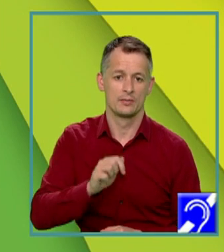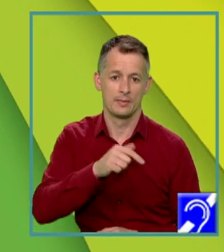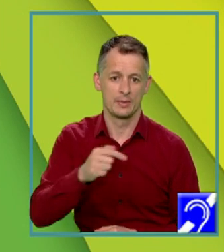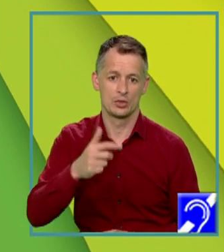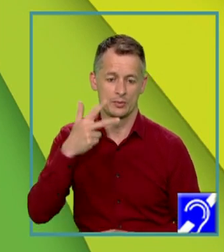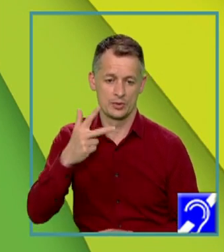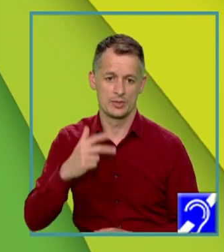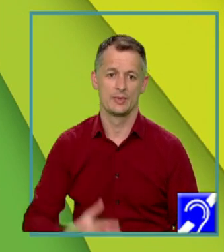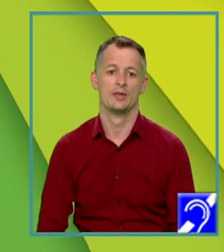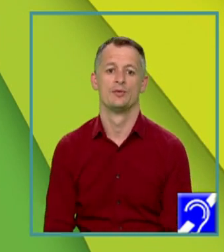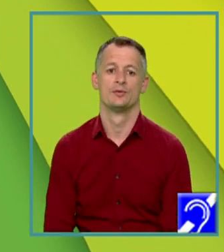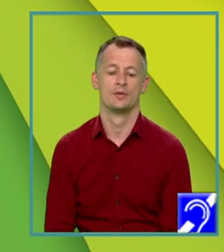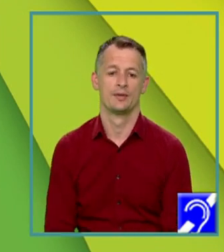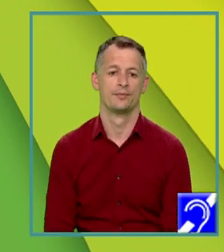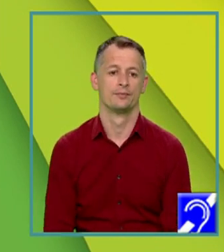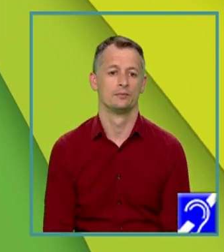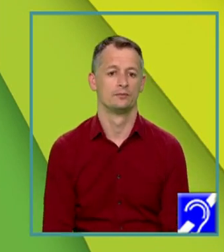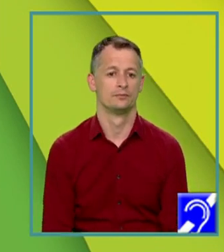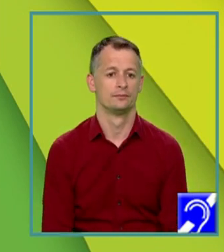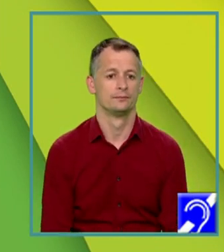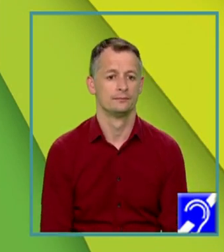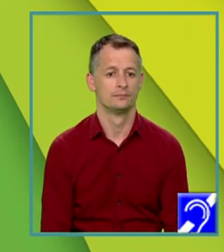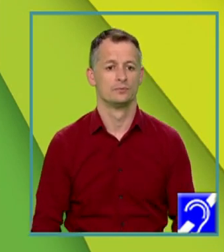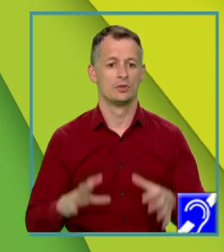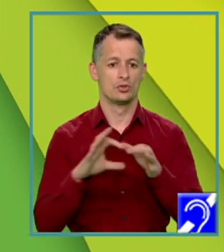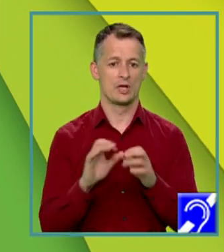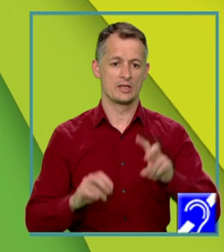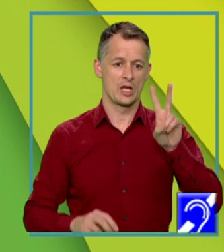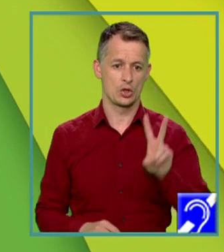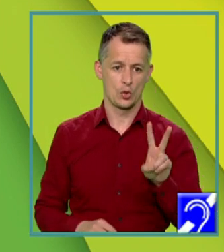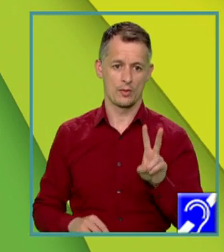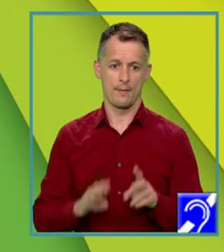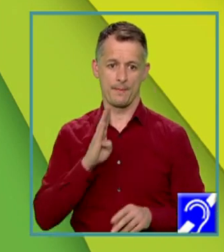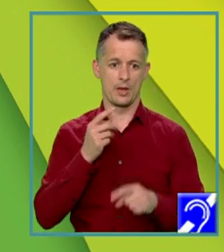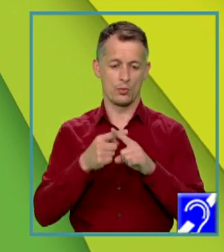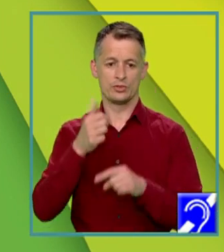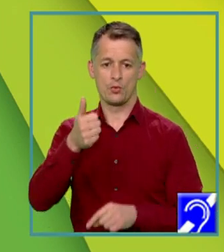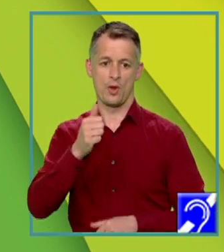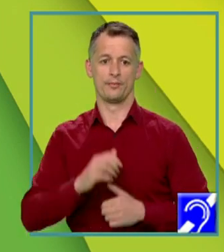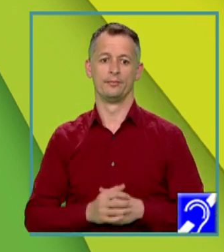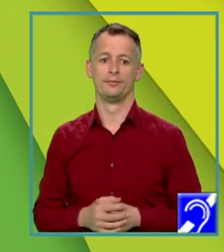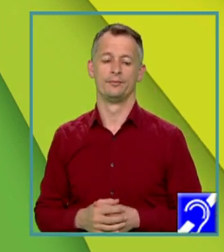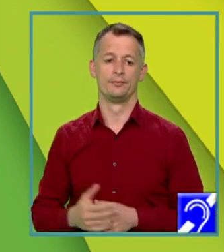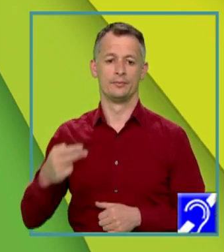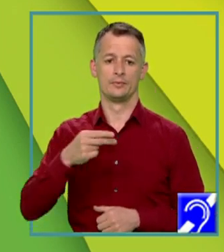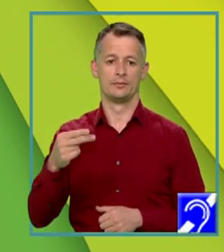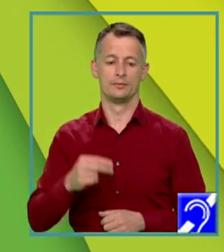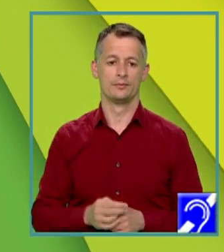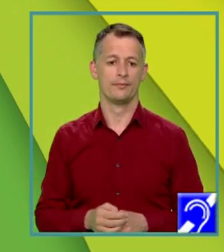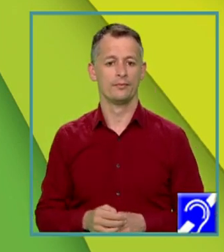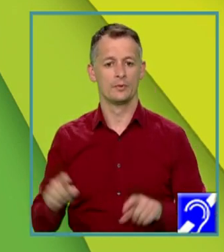elementele egal cu minus 3 și relația 2b înmulțit cu a egal cu